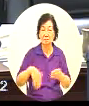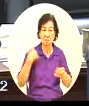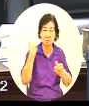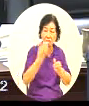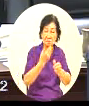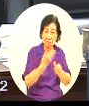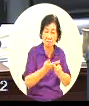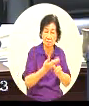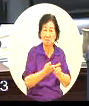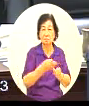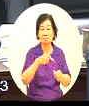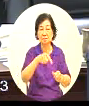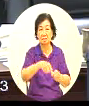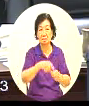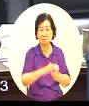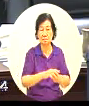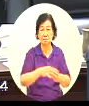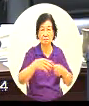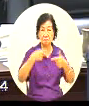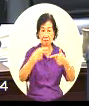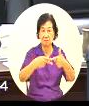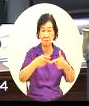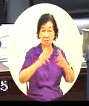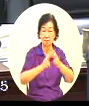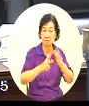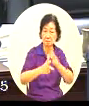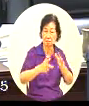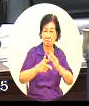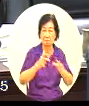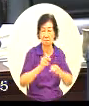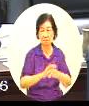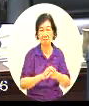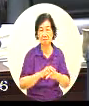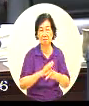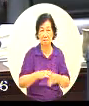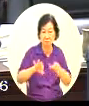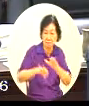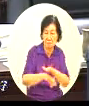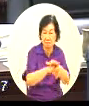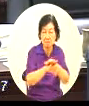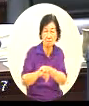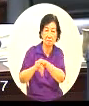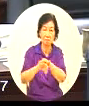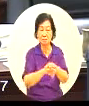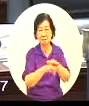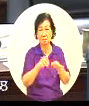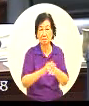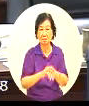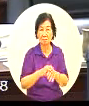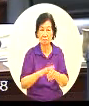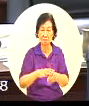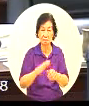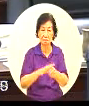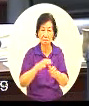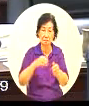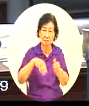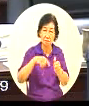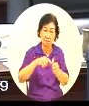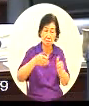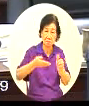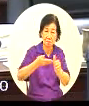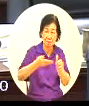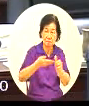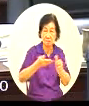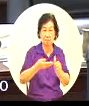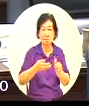一个1000万的，做提拨1000万，做咱这溜冰馆的培训跟维护跟管理，这点